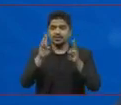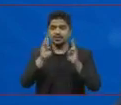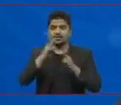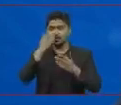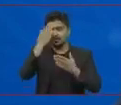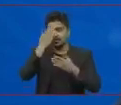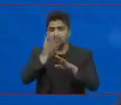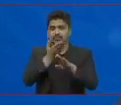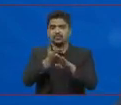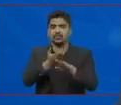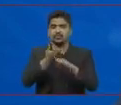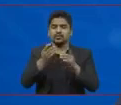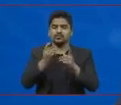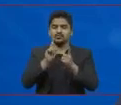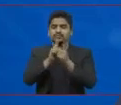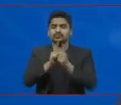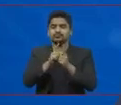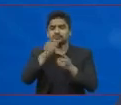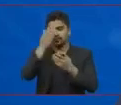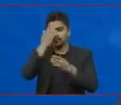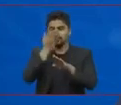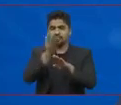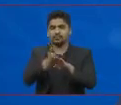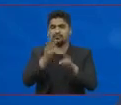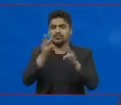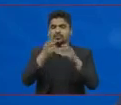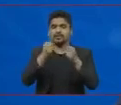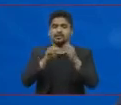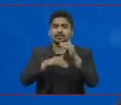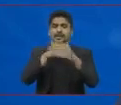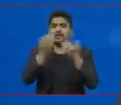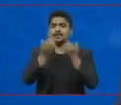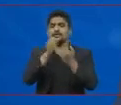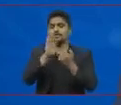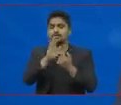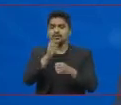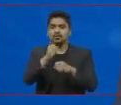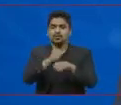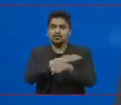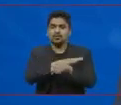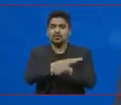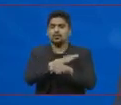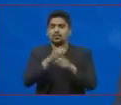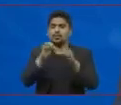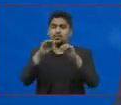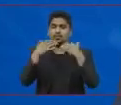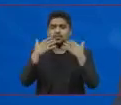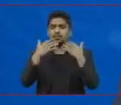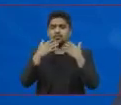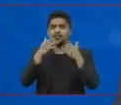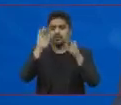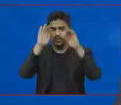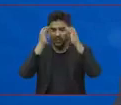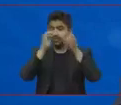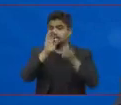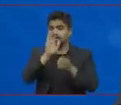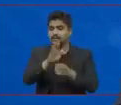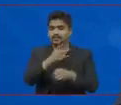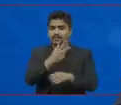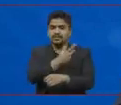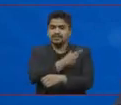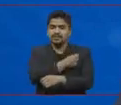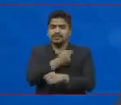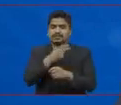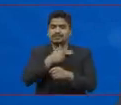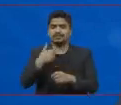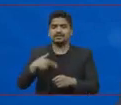विरुद्ध लड्ने प्रतिरक्षा शक्तिको विकास गर्दछ। यो खोप प्रभावकारी तथा सुरक्षित छ। यो खोप चीन,